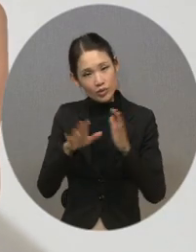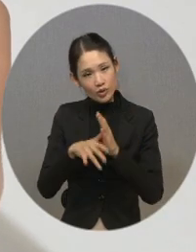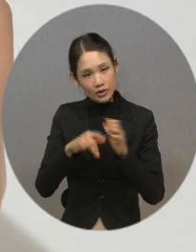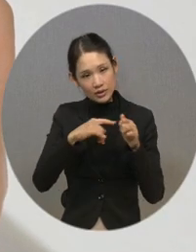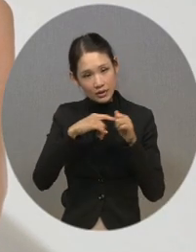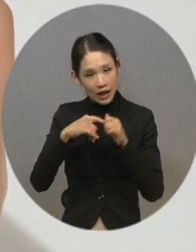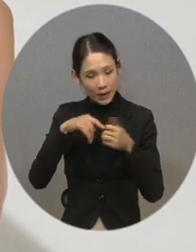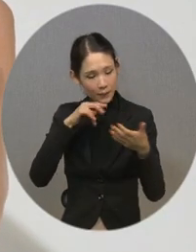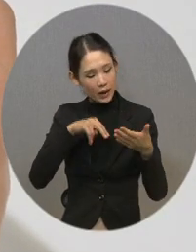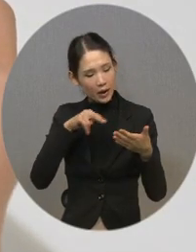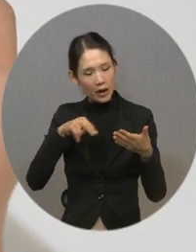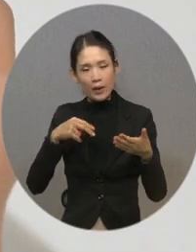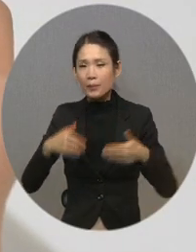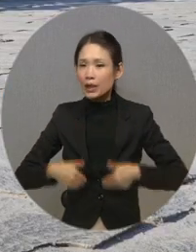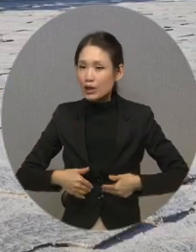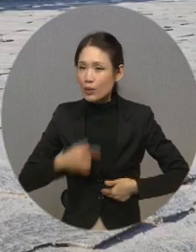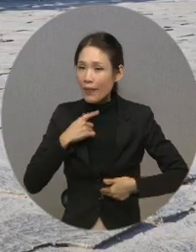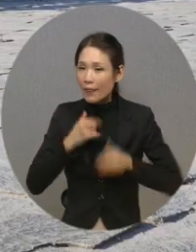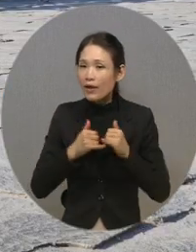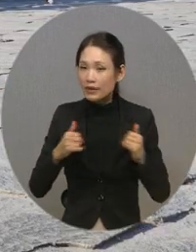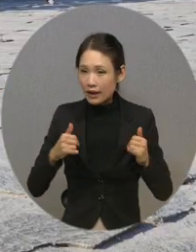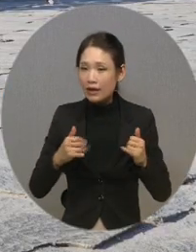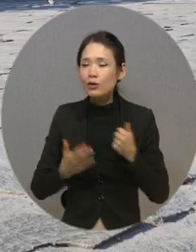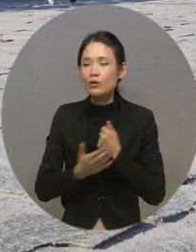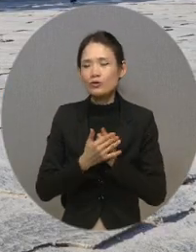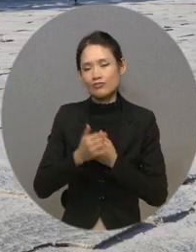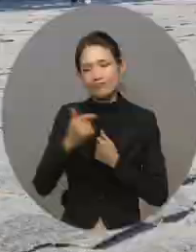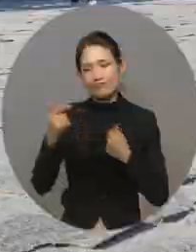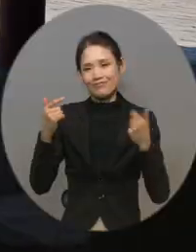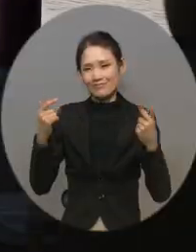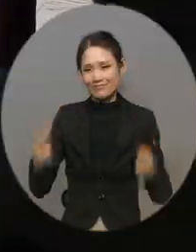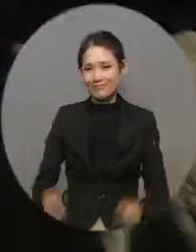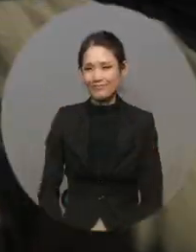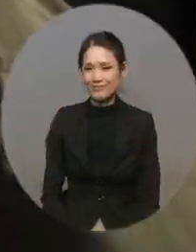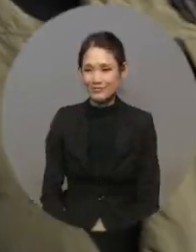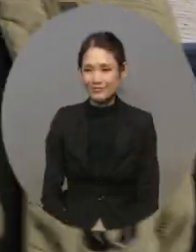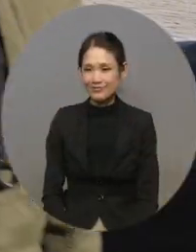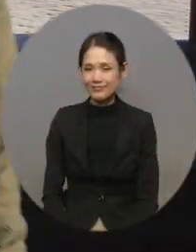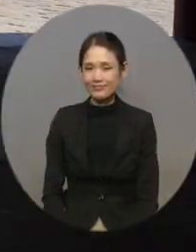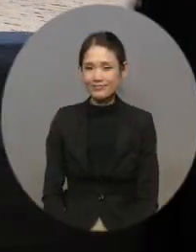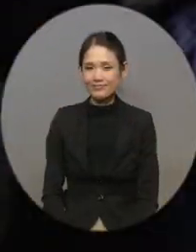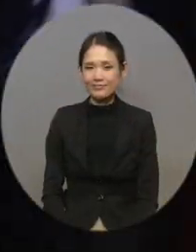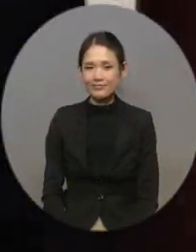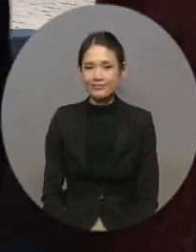자막을 많이 보셨던 분들에게도 큰 도움이 될 것 같습니다.